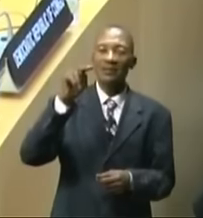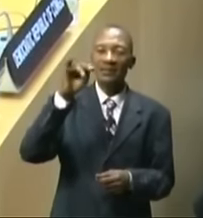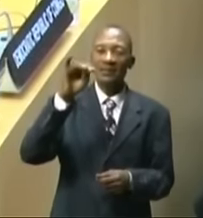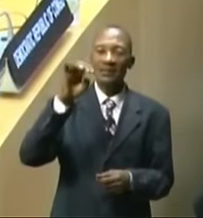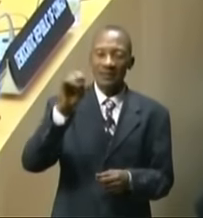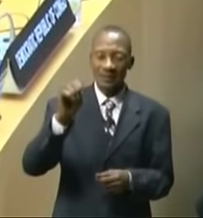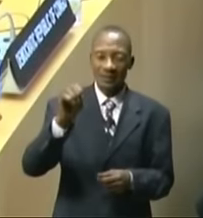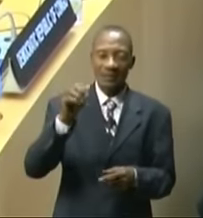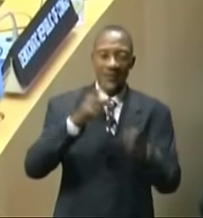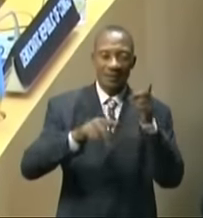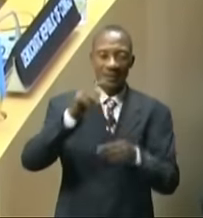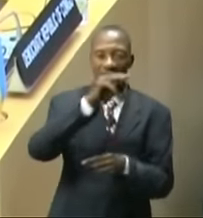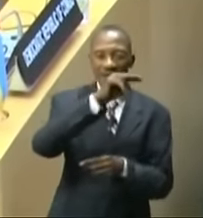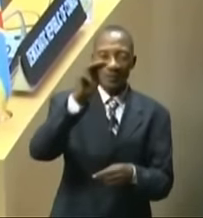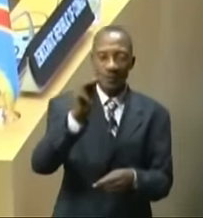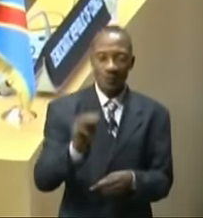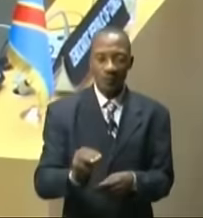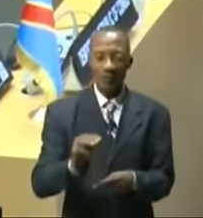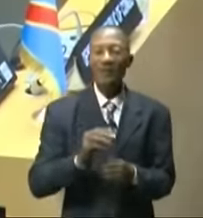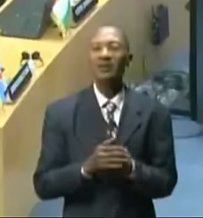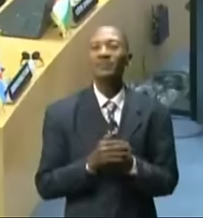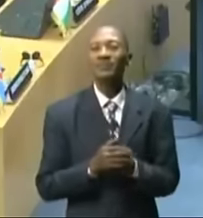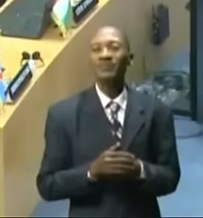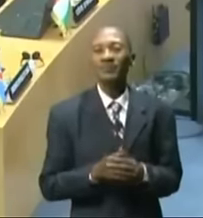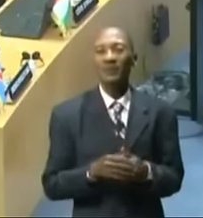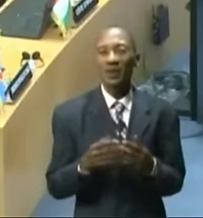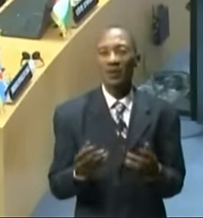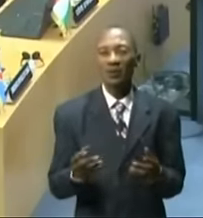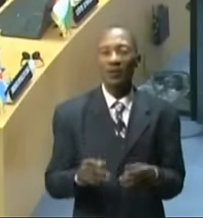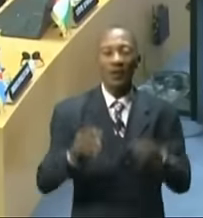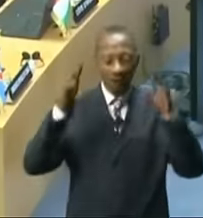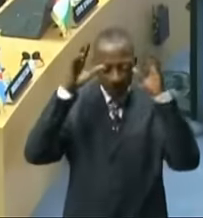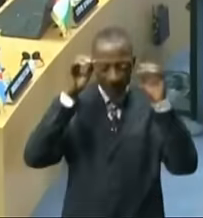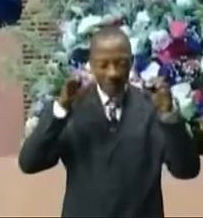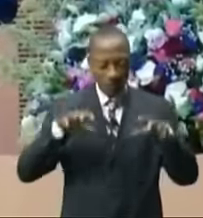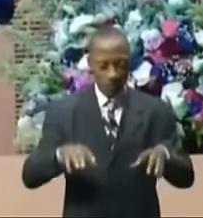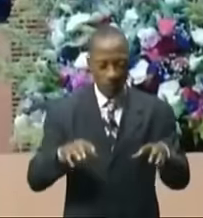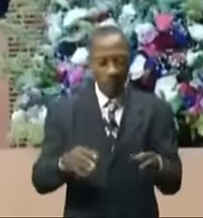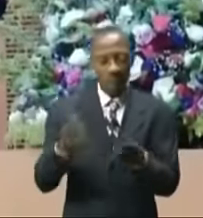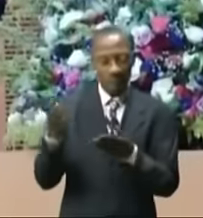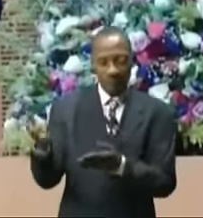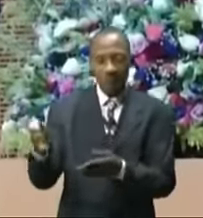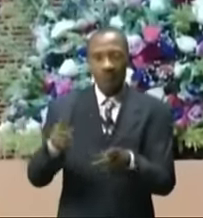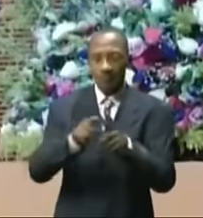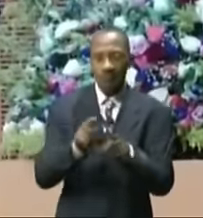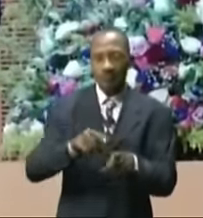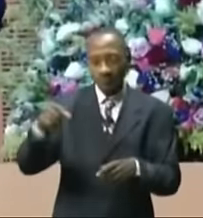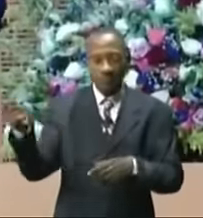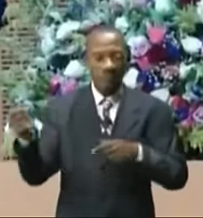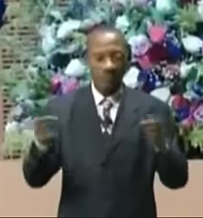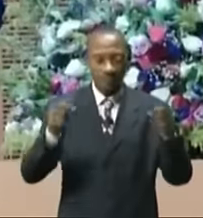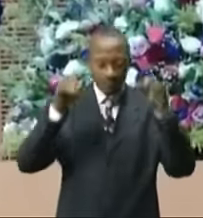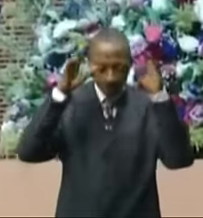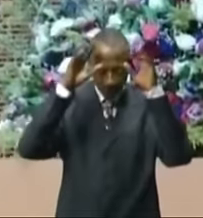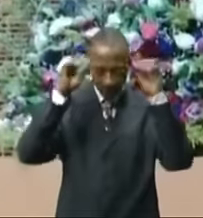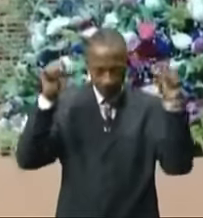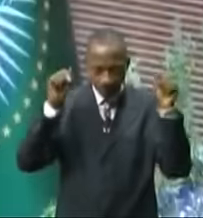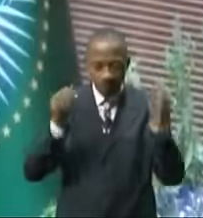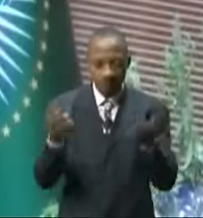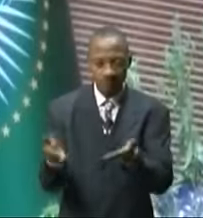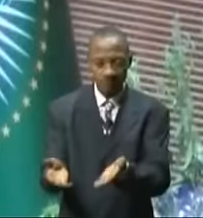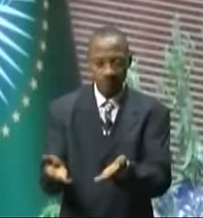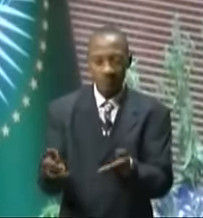l'État congolais Félix-Antoine Tshisekedi Tshilombo et de quelques invités de marque, à l'instar du président du Brésil Lula da Silva et du premier